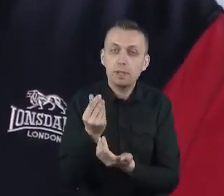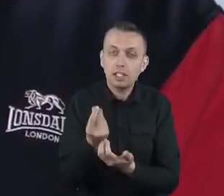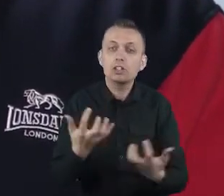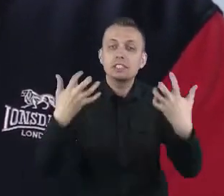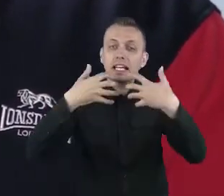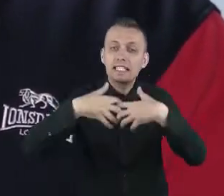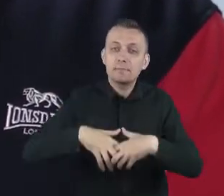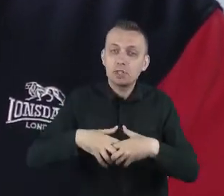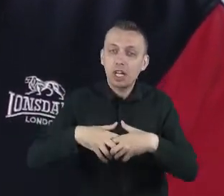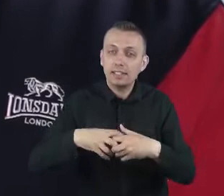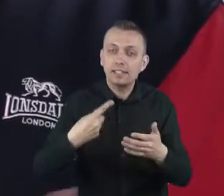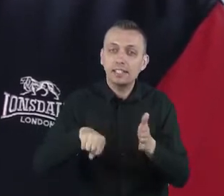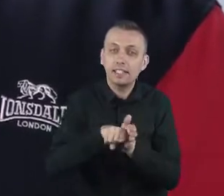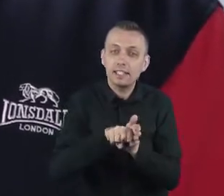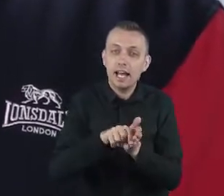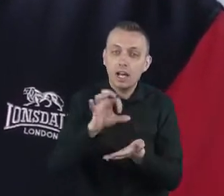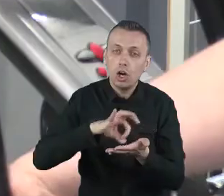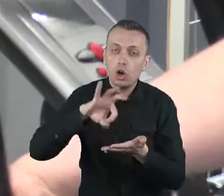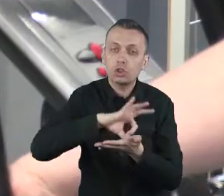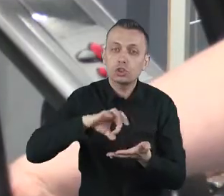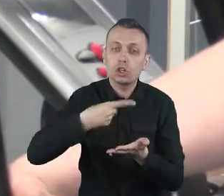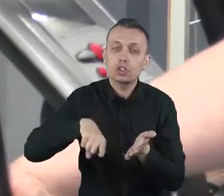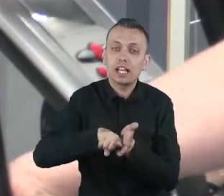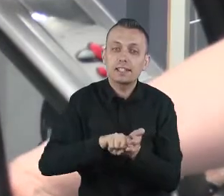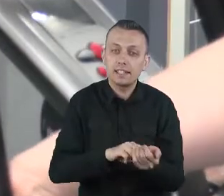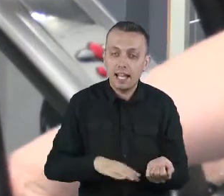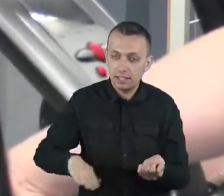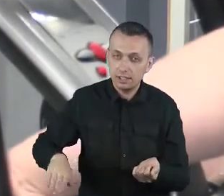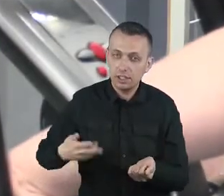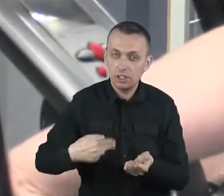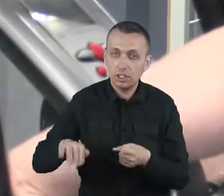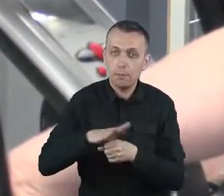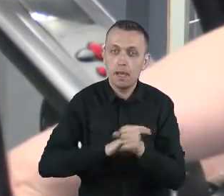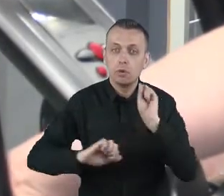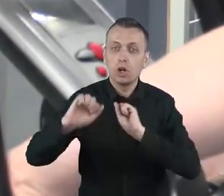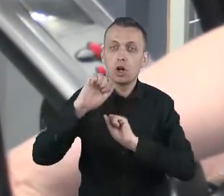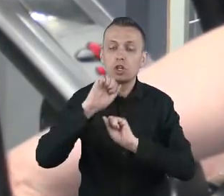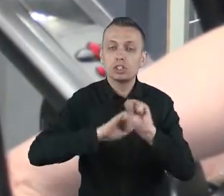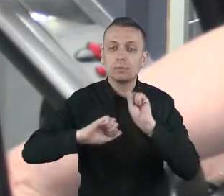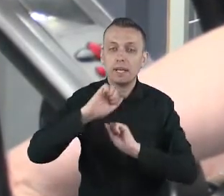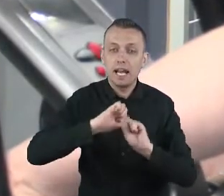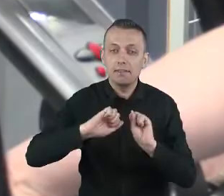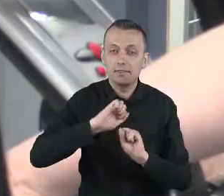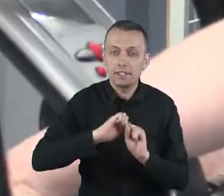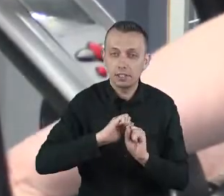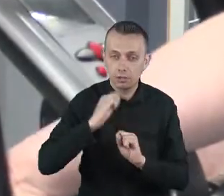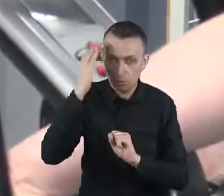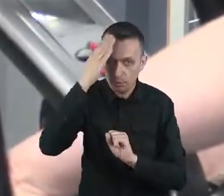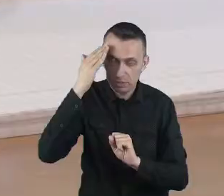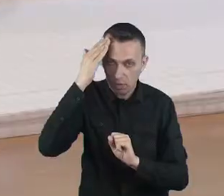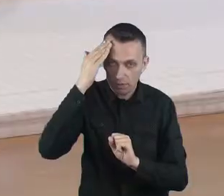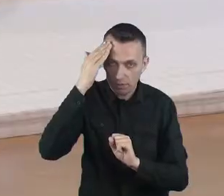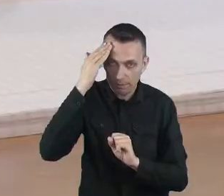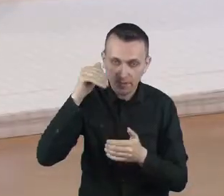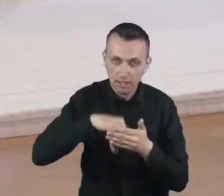przede wszystkim namacalny, tak? Więc jak osoby, które wspierają akcję, pomogą w różny sposób, będą widziały, że ten cel miał ręce i nogi, tak? Czyli on był widoczny dla